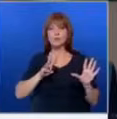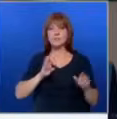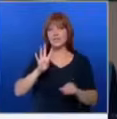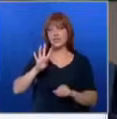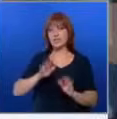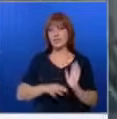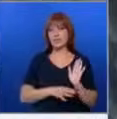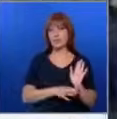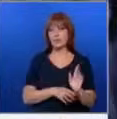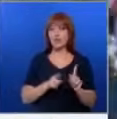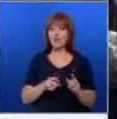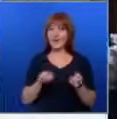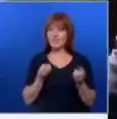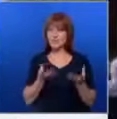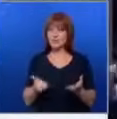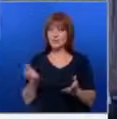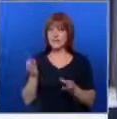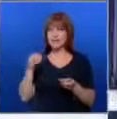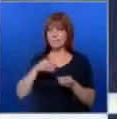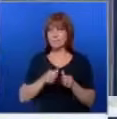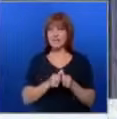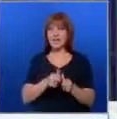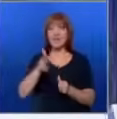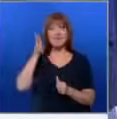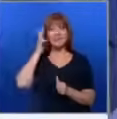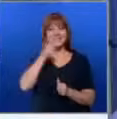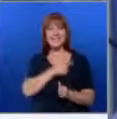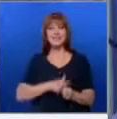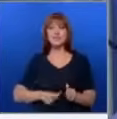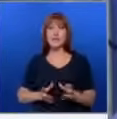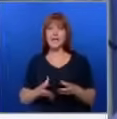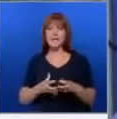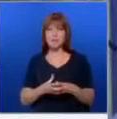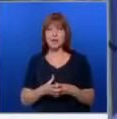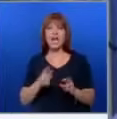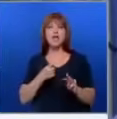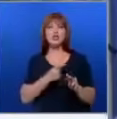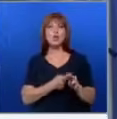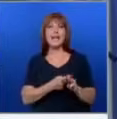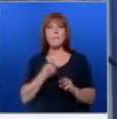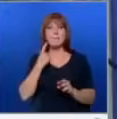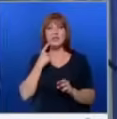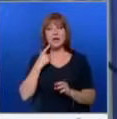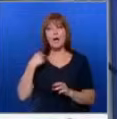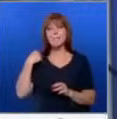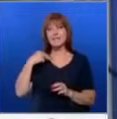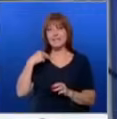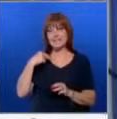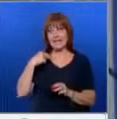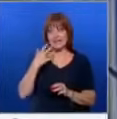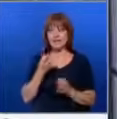депутати. Това стана възможно след присъединяването на Френския национален сбор, а лидерът му Жордан Бардела стана президент на новата